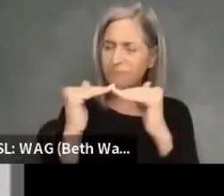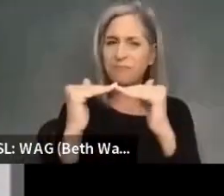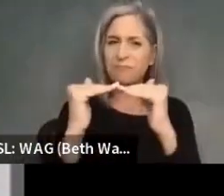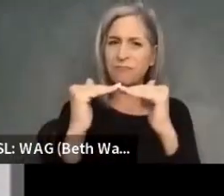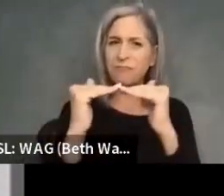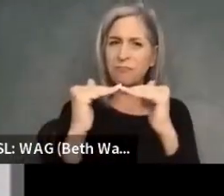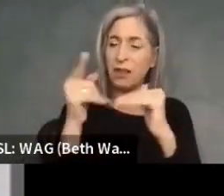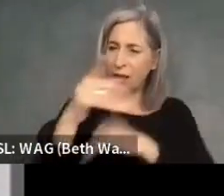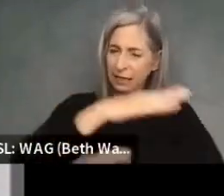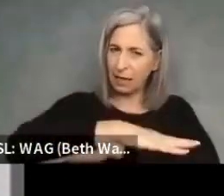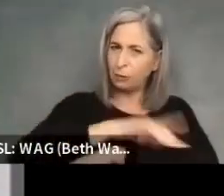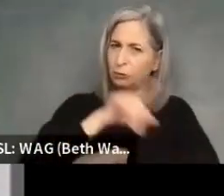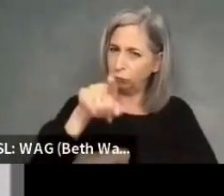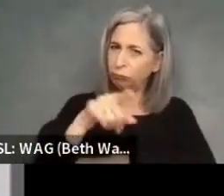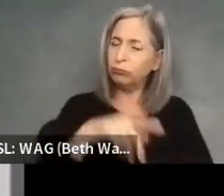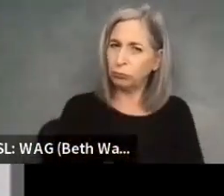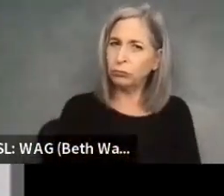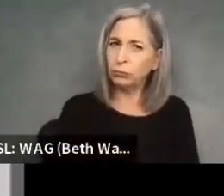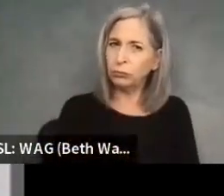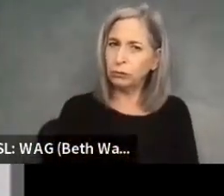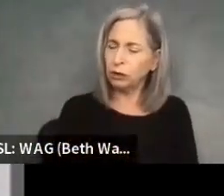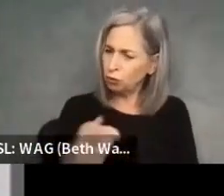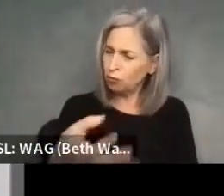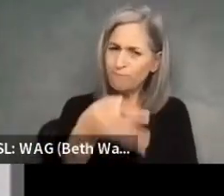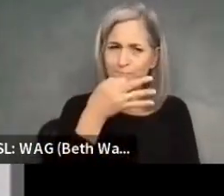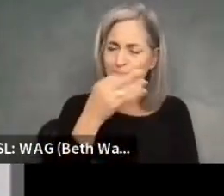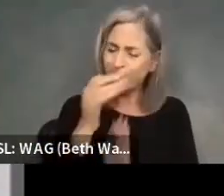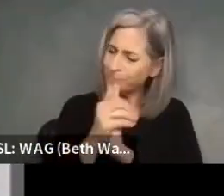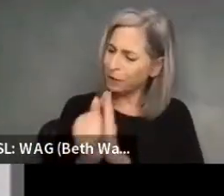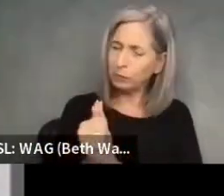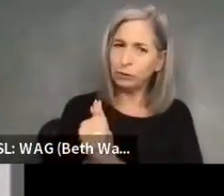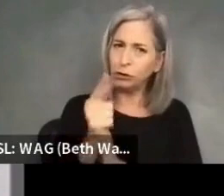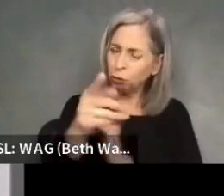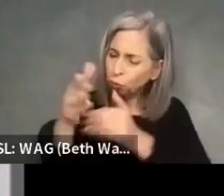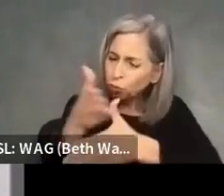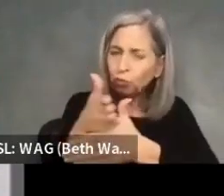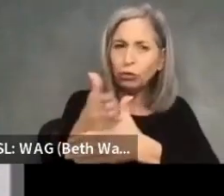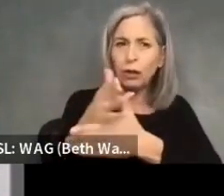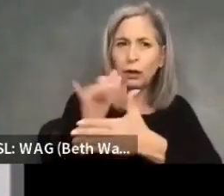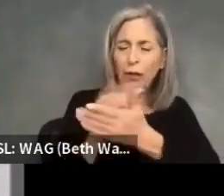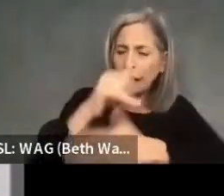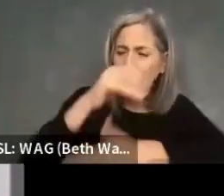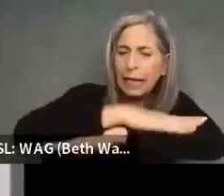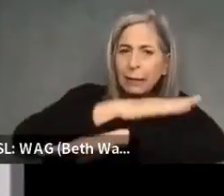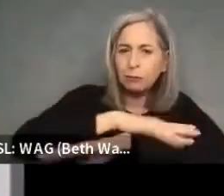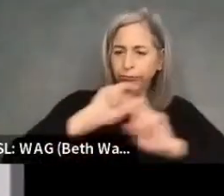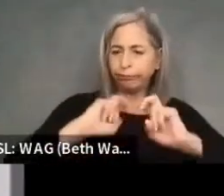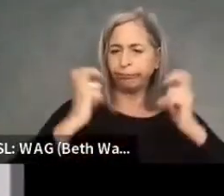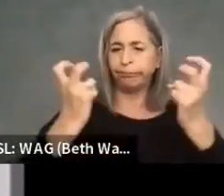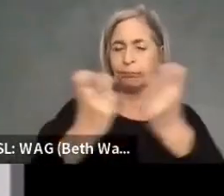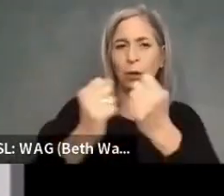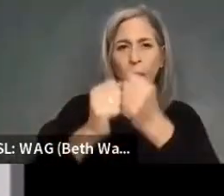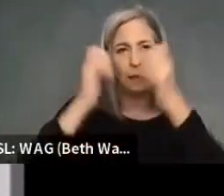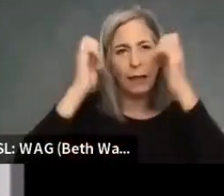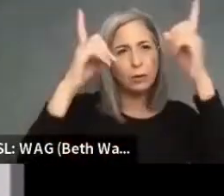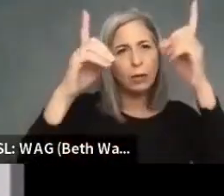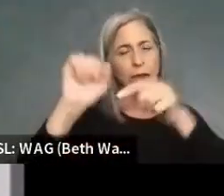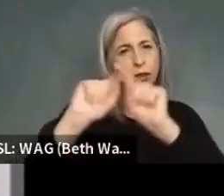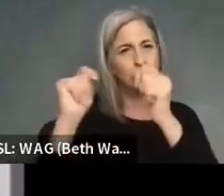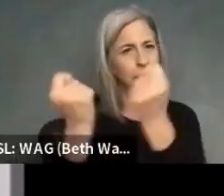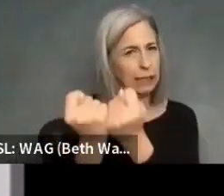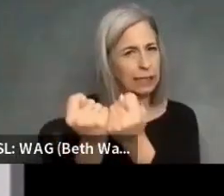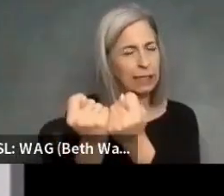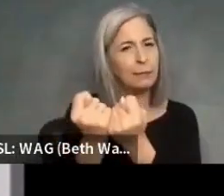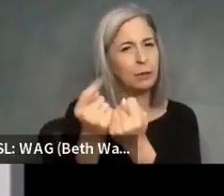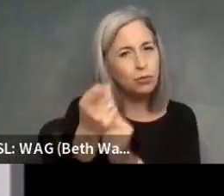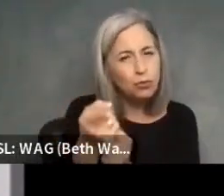然后有的时候，我觉得我们并不是被平等对待，但是实际上不是的，你也